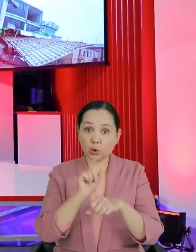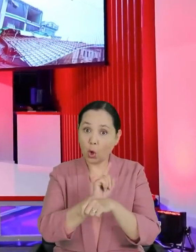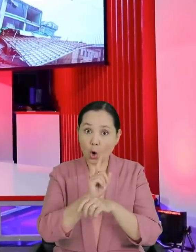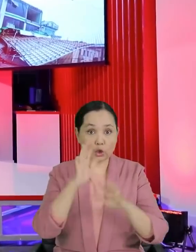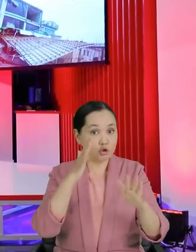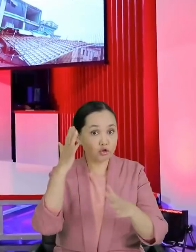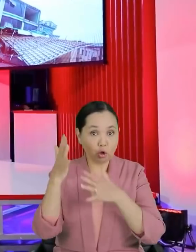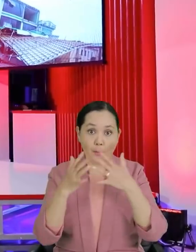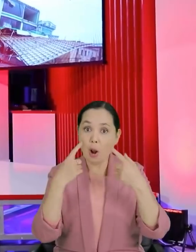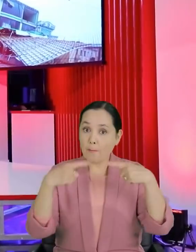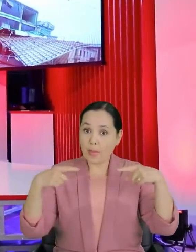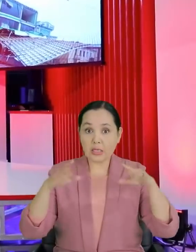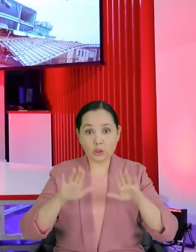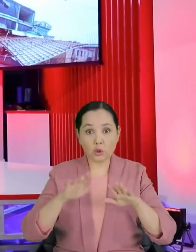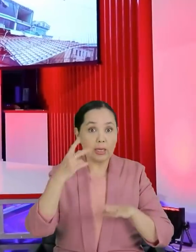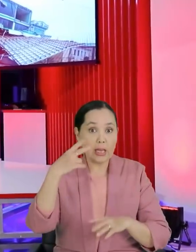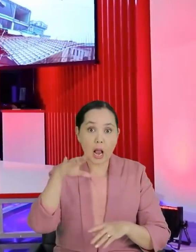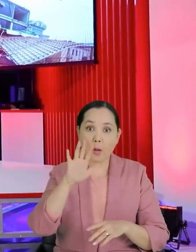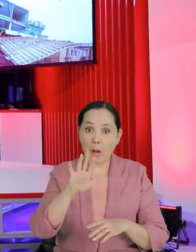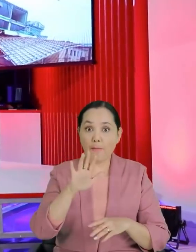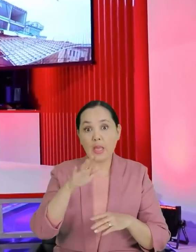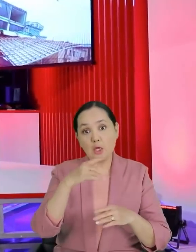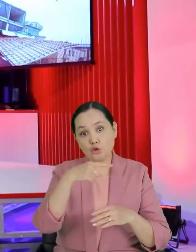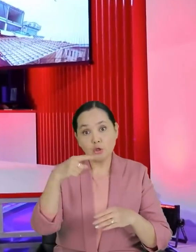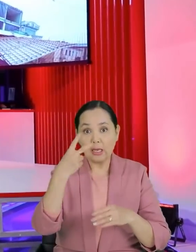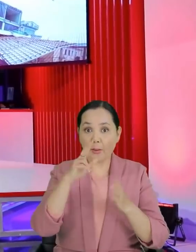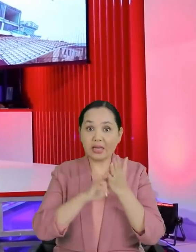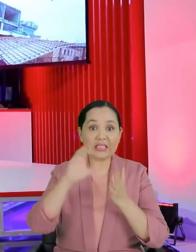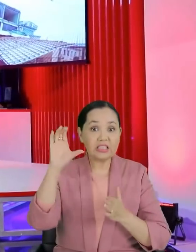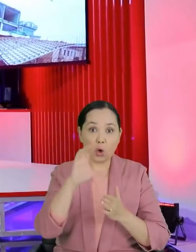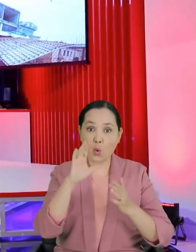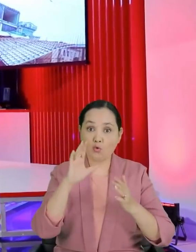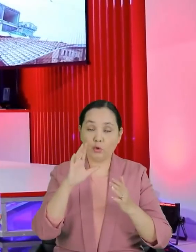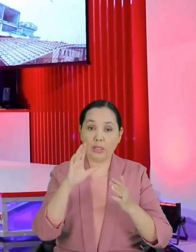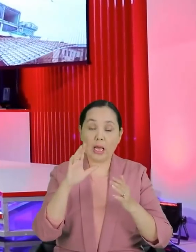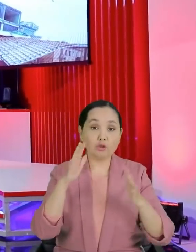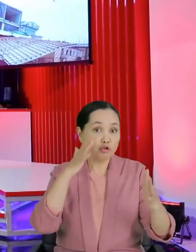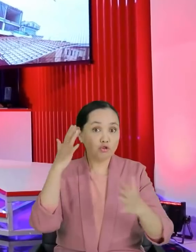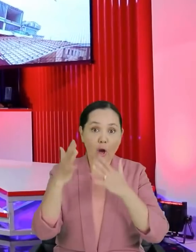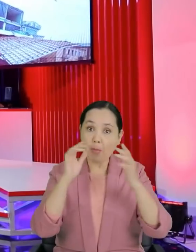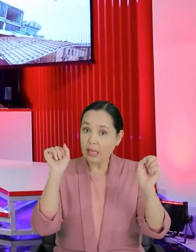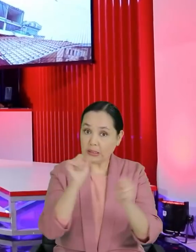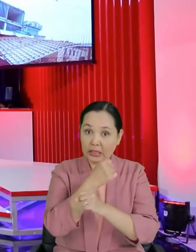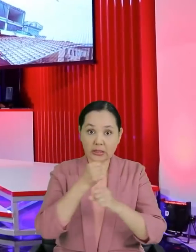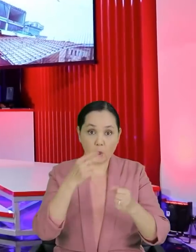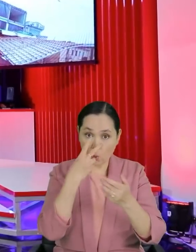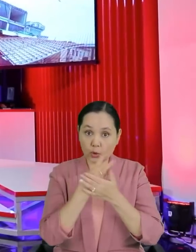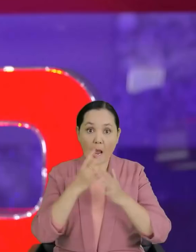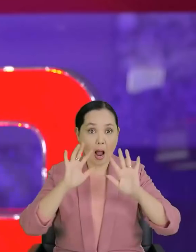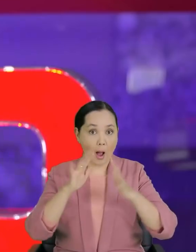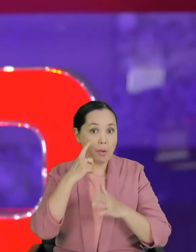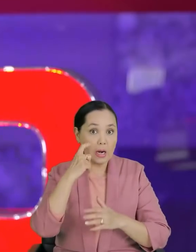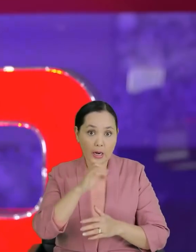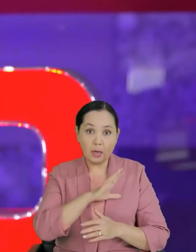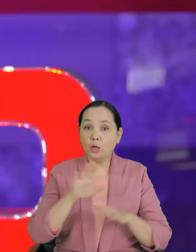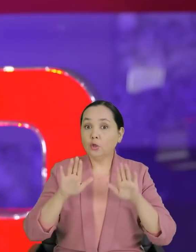esishi va ba'zi joylarda 25 hamda 28 m/s shamol tezligi kuzatilishi xabar